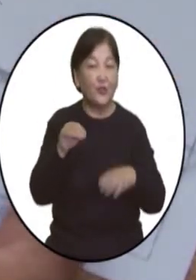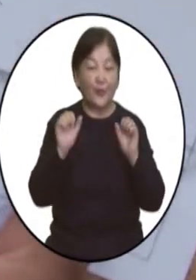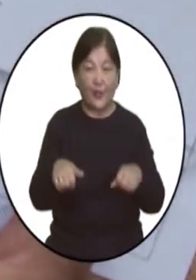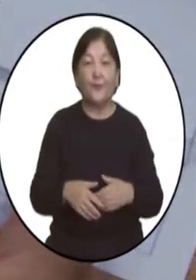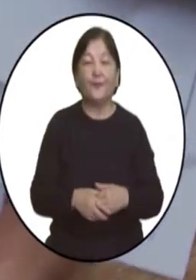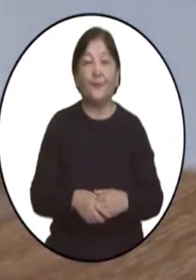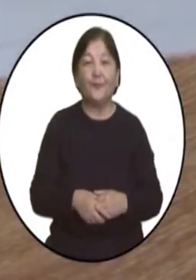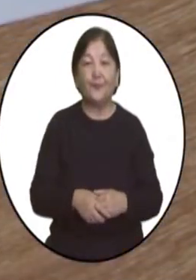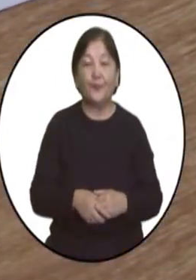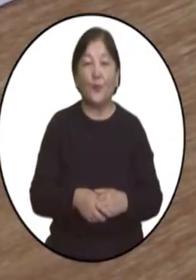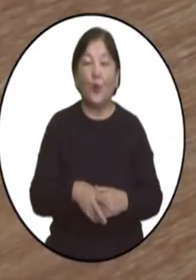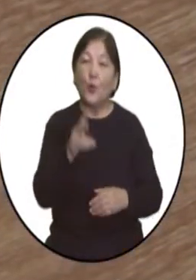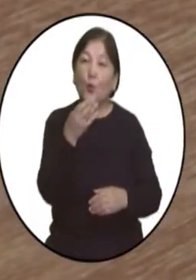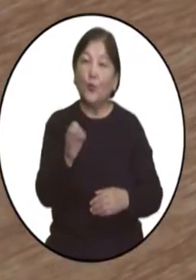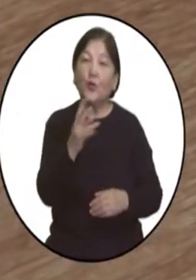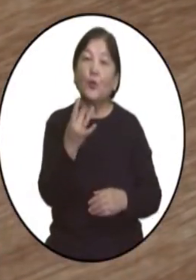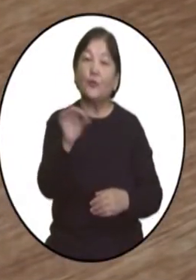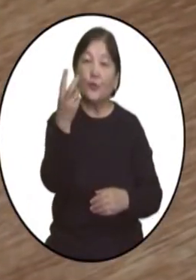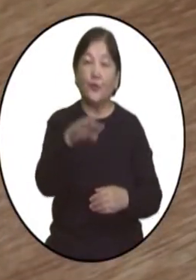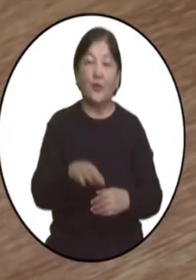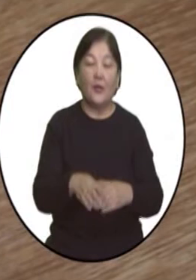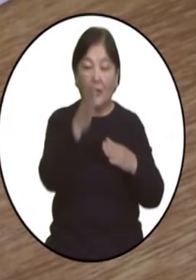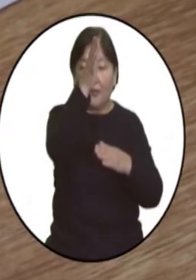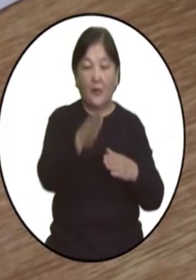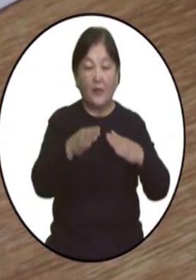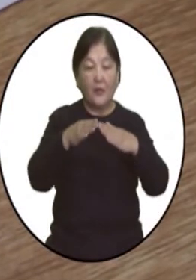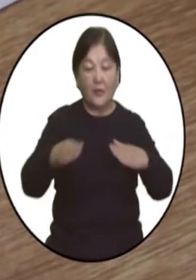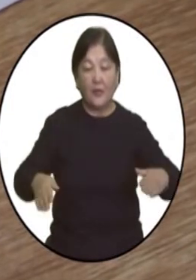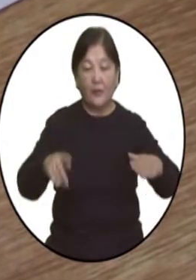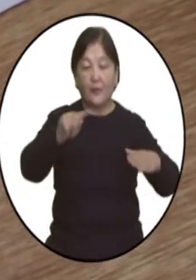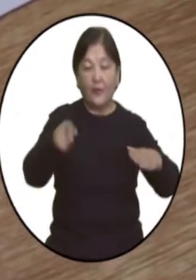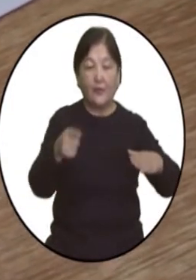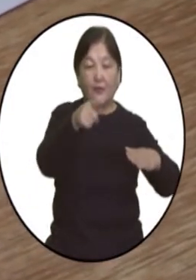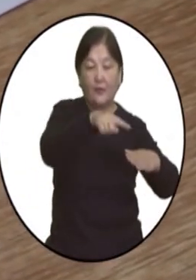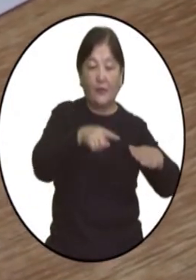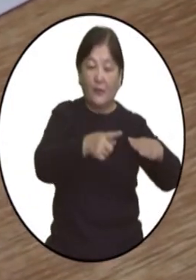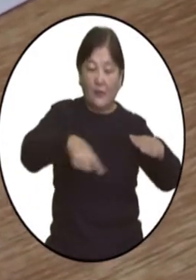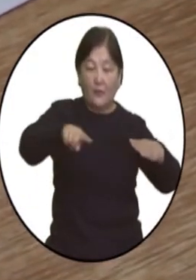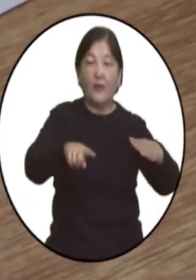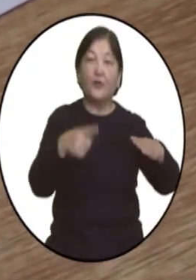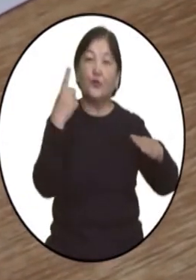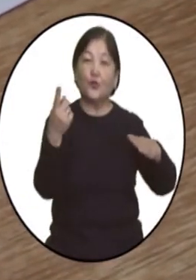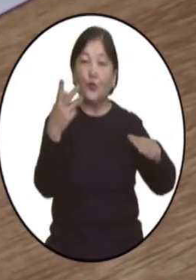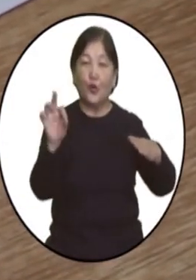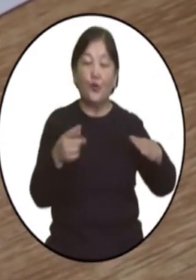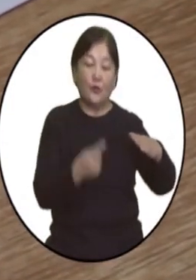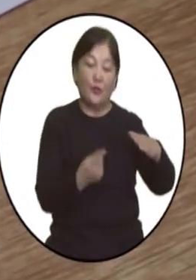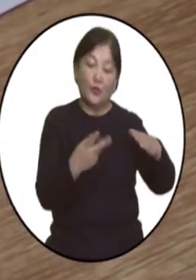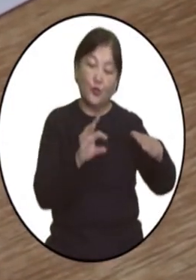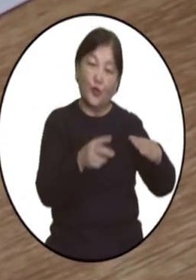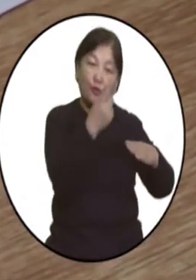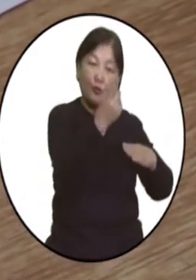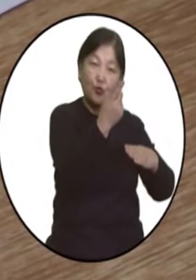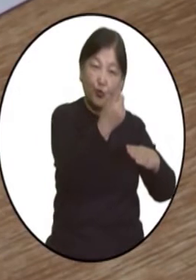байгуулж болно. Үүний үр дүнд харилцан ор хоорондоо 120 градусын тэнхлэг үүхий. Аксонометр проекцийн